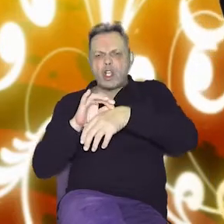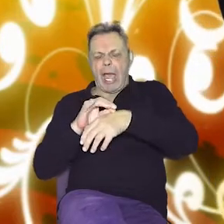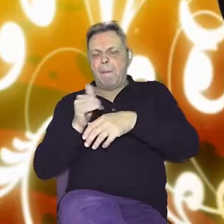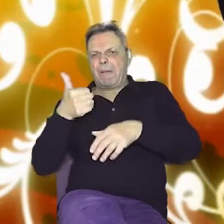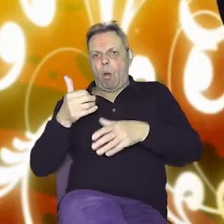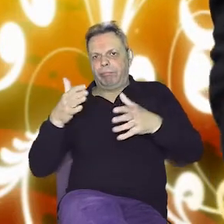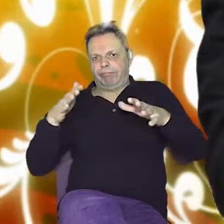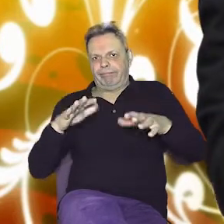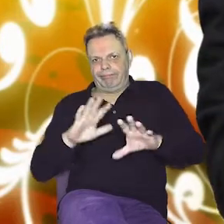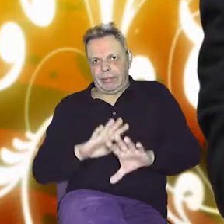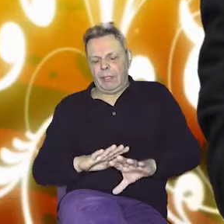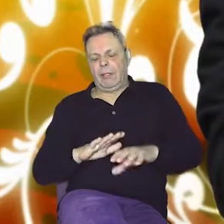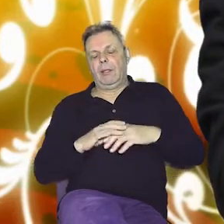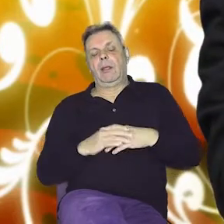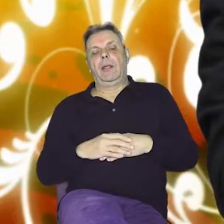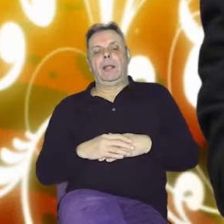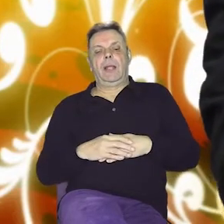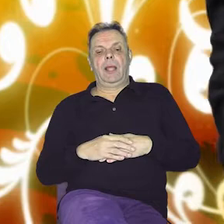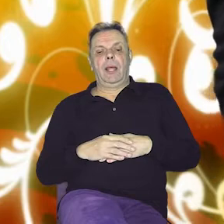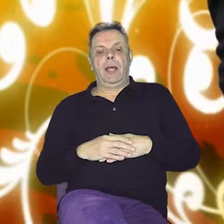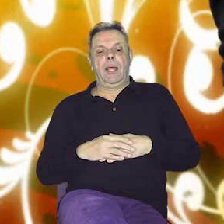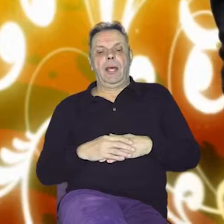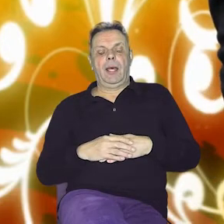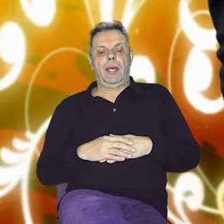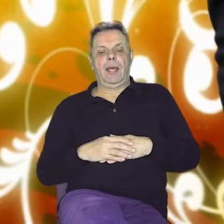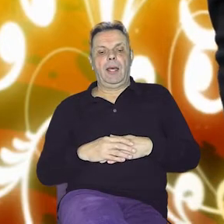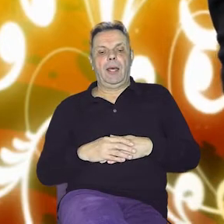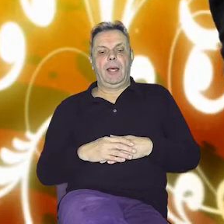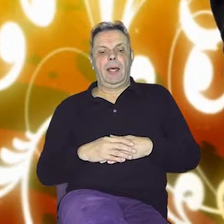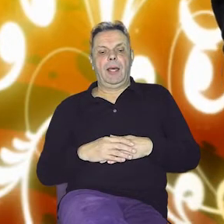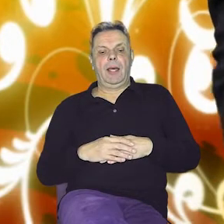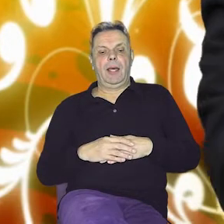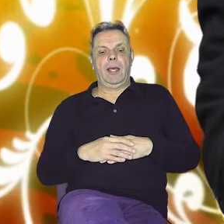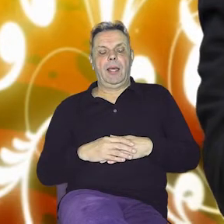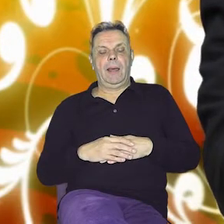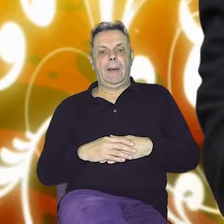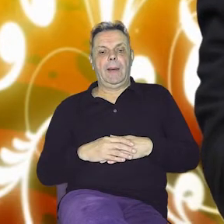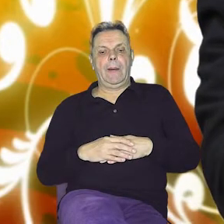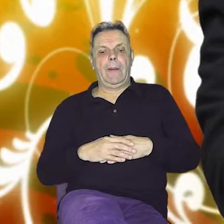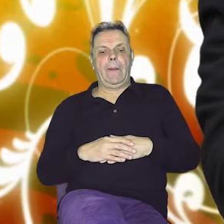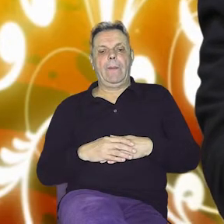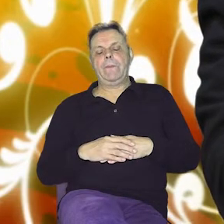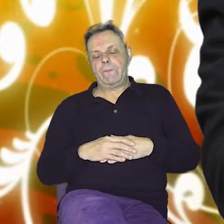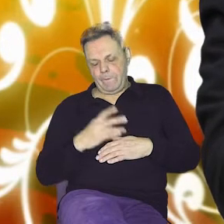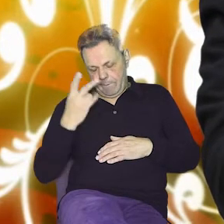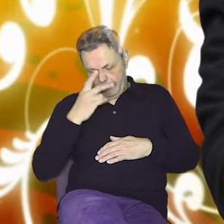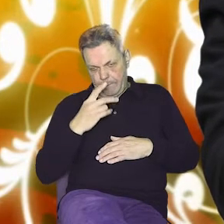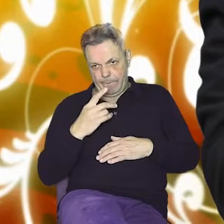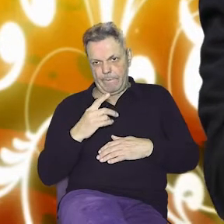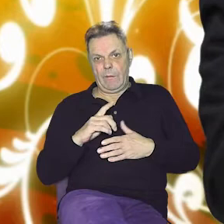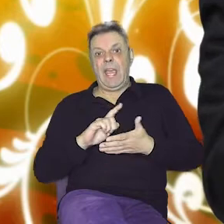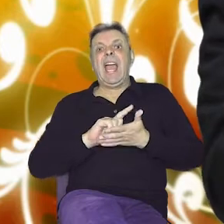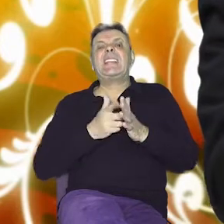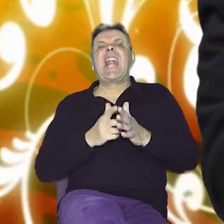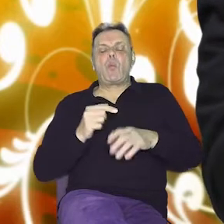toga vidimo prvo se napravi ranica na koži. E sada, da se vratimo na ovu akutnu ranu koju ste vi